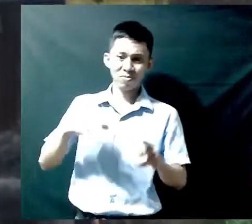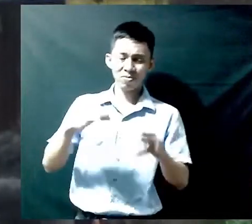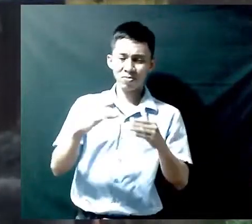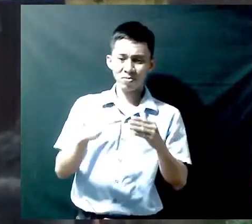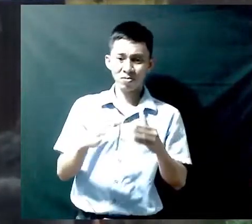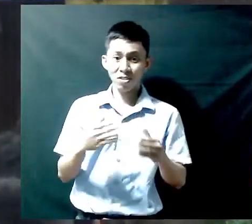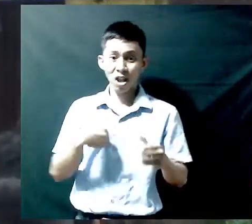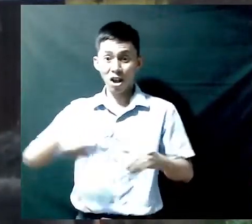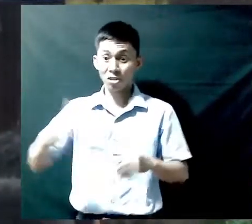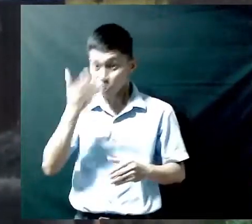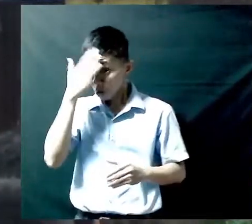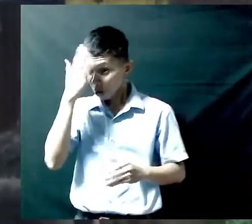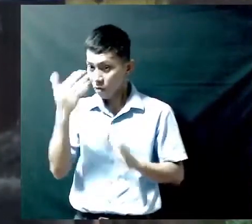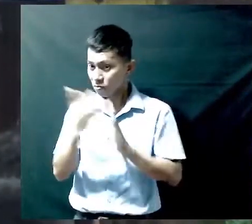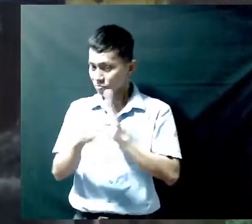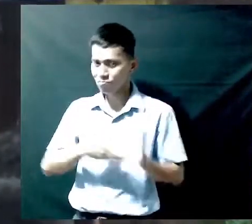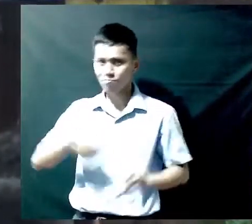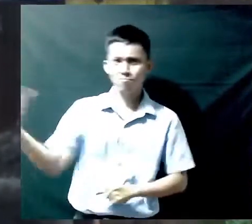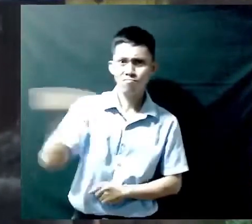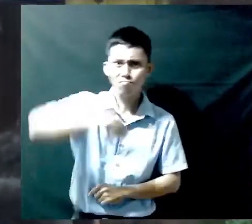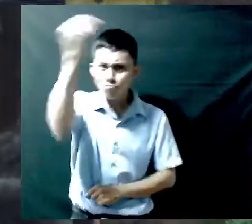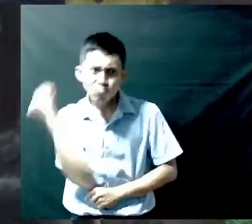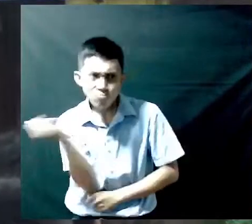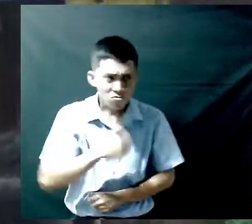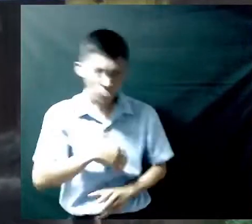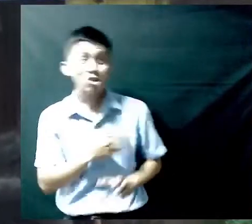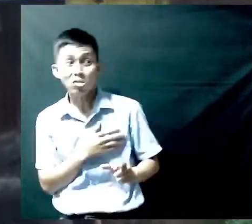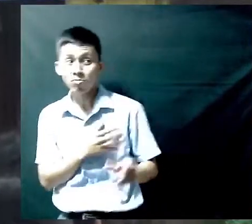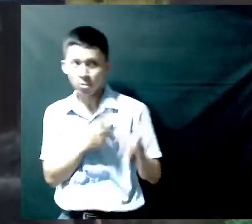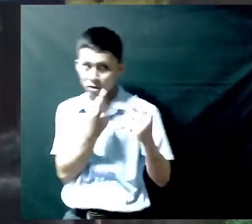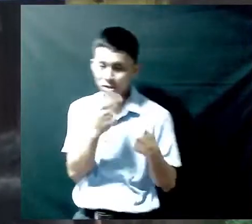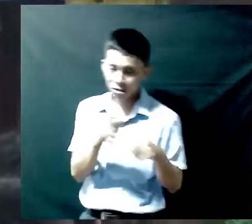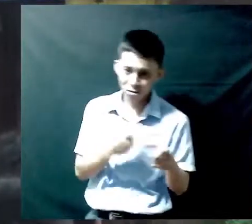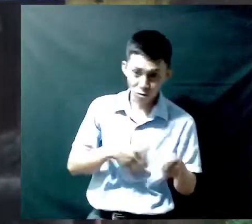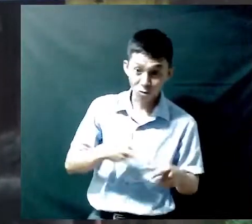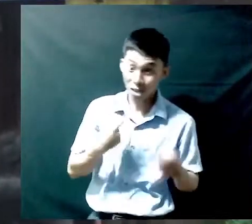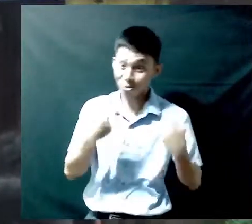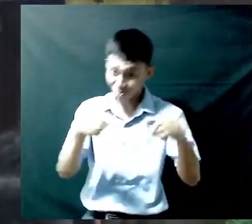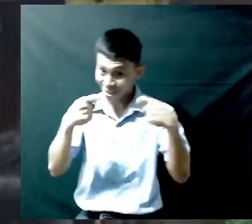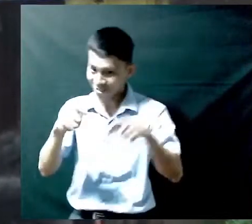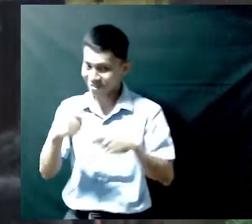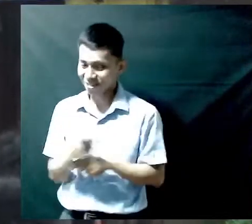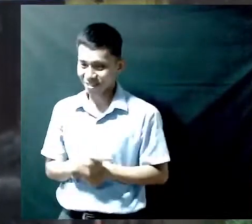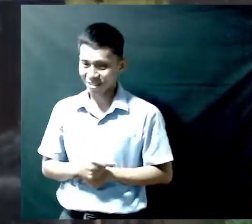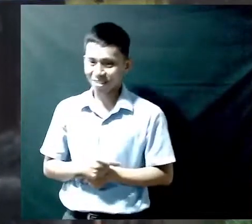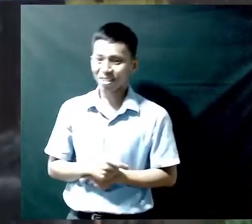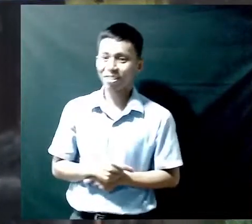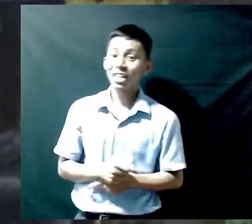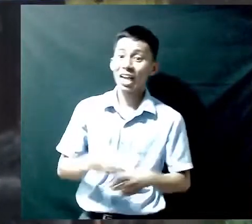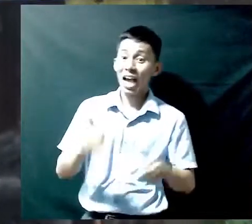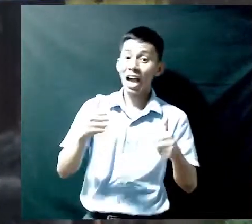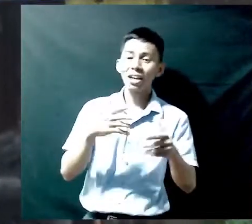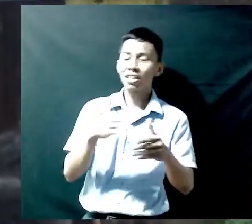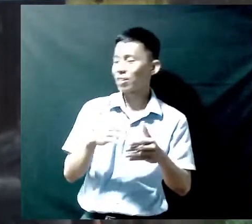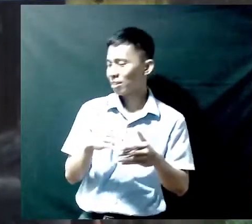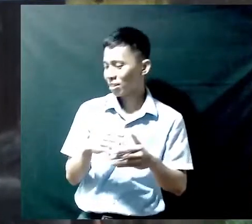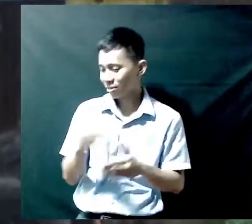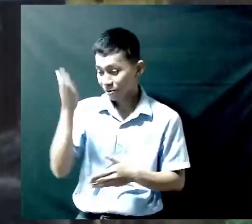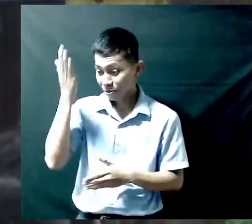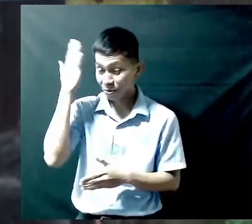martial arts career. Kaya sabi ko, kaya ko makipagbugbugan dito sa mga gang leader na ito. Dahil laman ako ng tournament eh. And I was also a